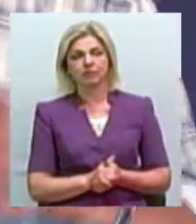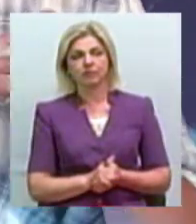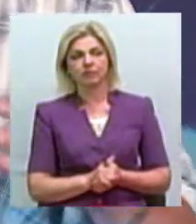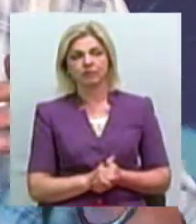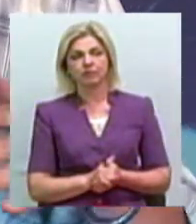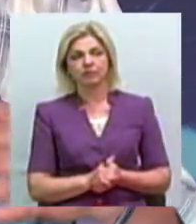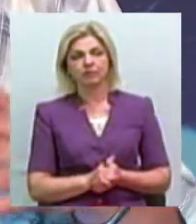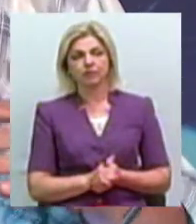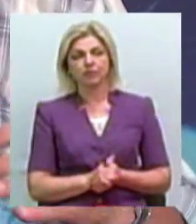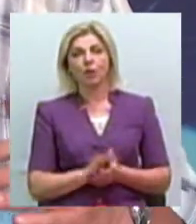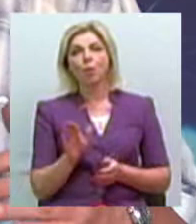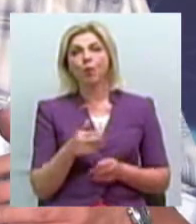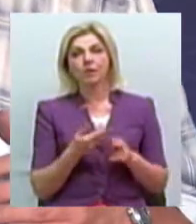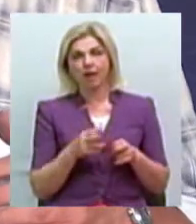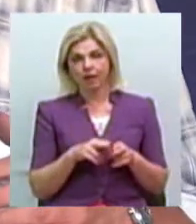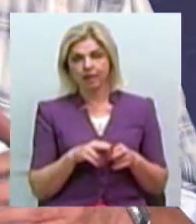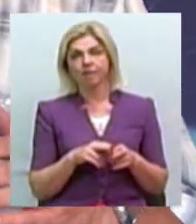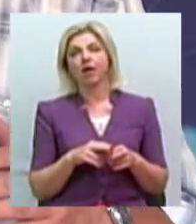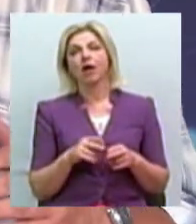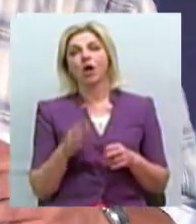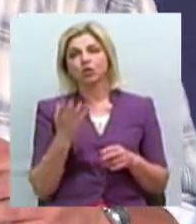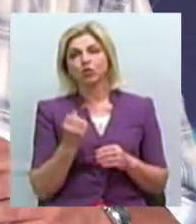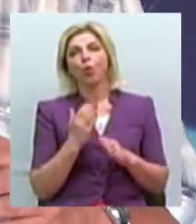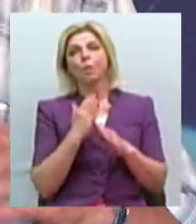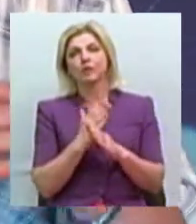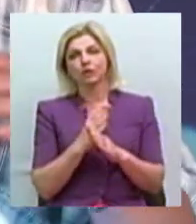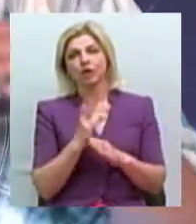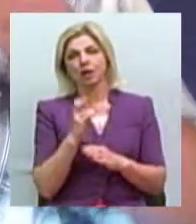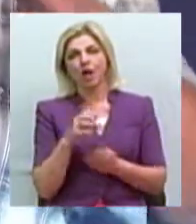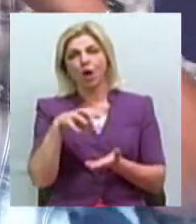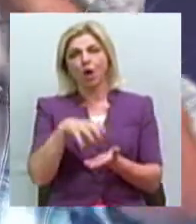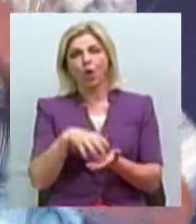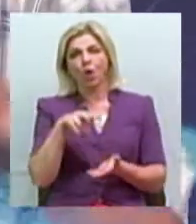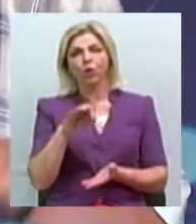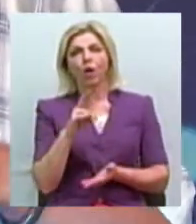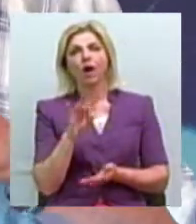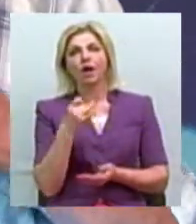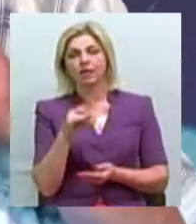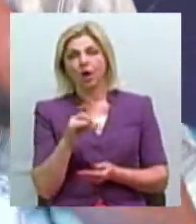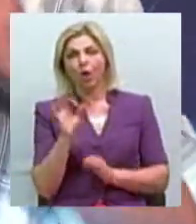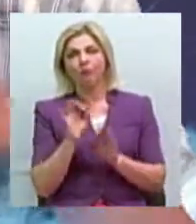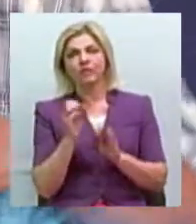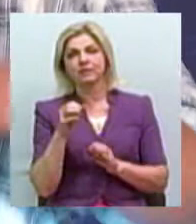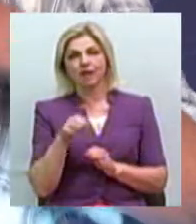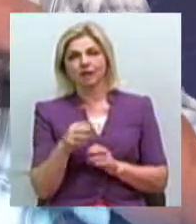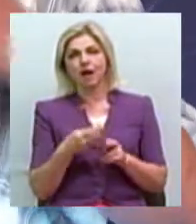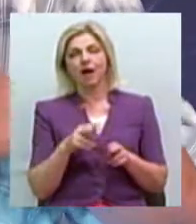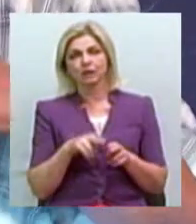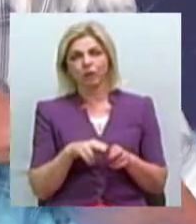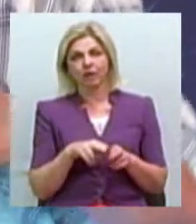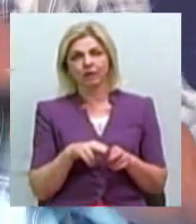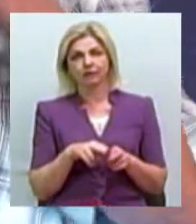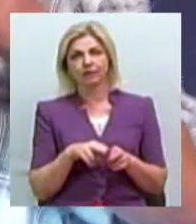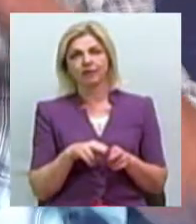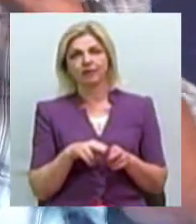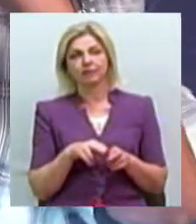этого эта величина еще умножается на локальный коэффициент. Это уже коэффициент, который